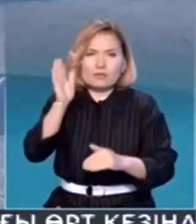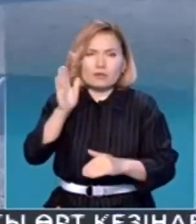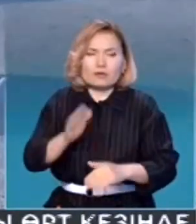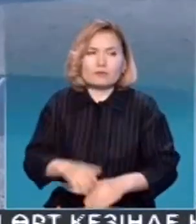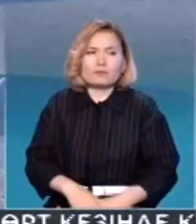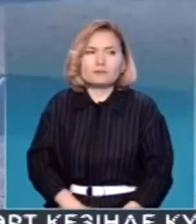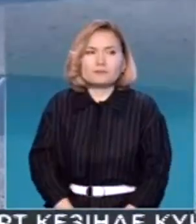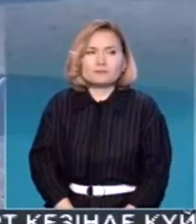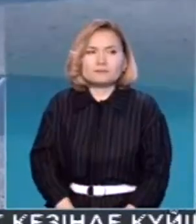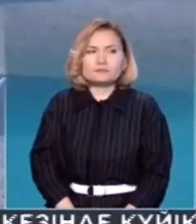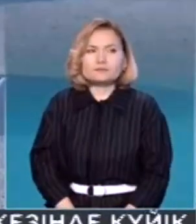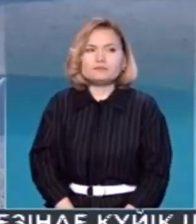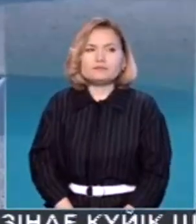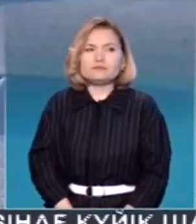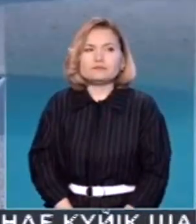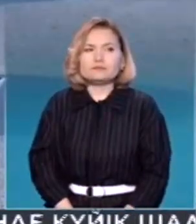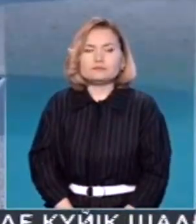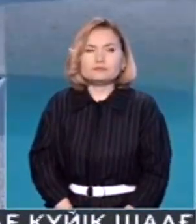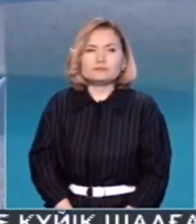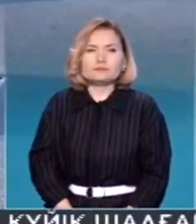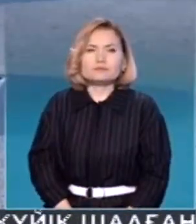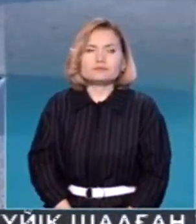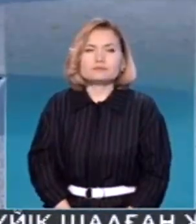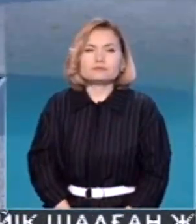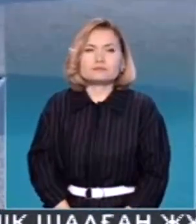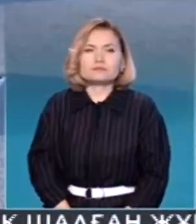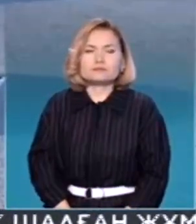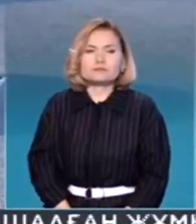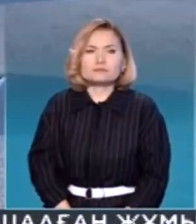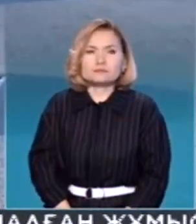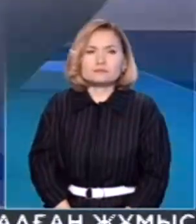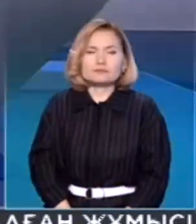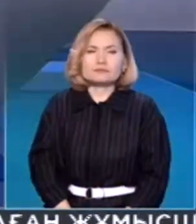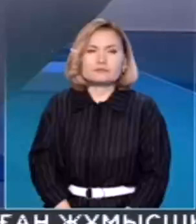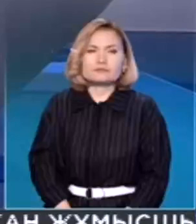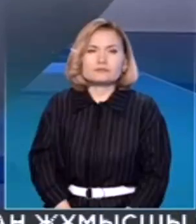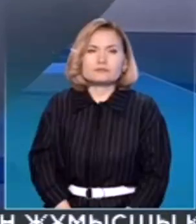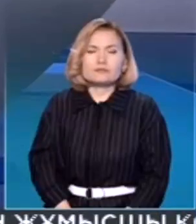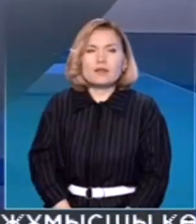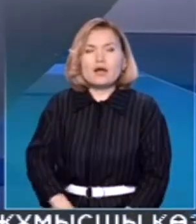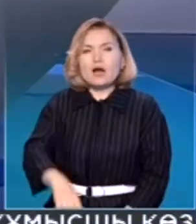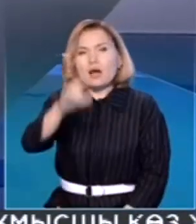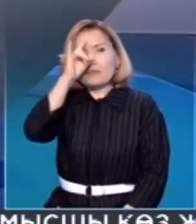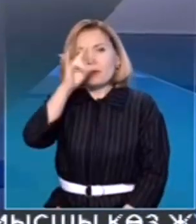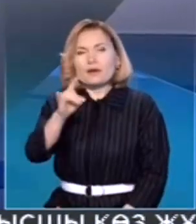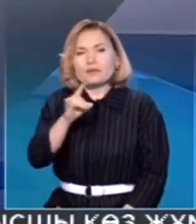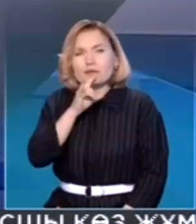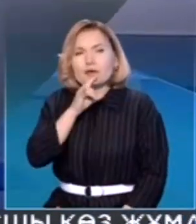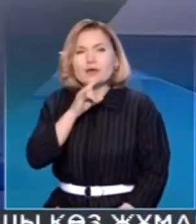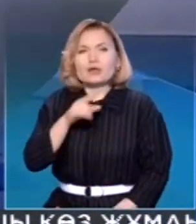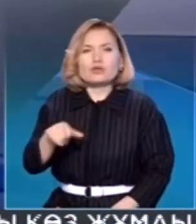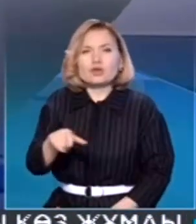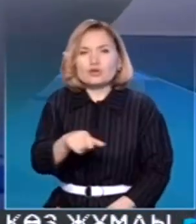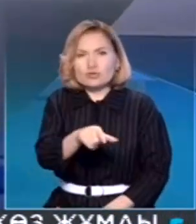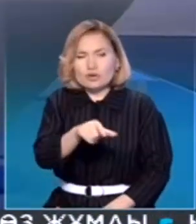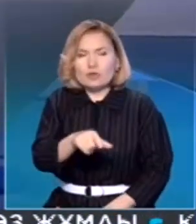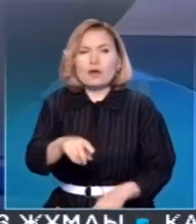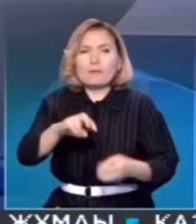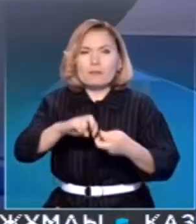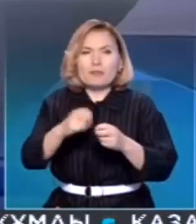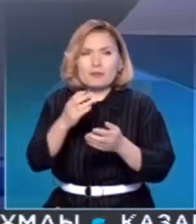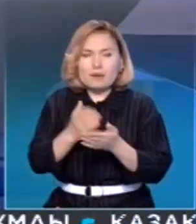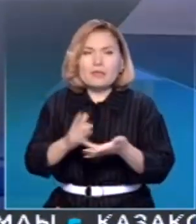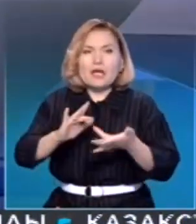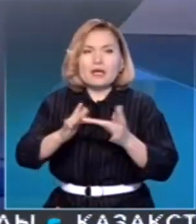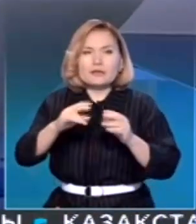Мүтәлі, Айдос Тұрғынов, Олжас Берікбаев, Қазақстан ұлттық арнасы, Астана. Елімізде жолмен қатар интернет мәселесі